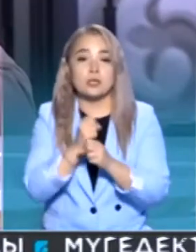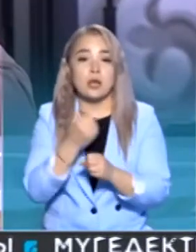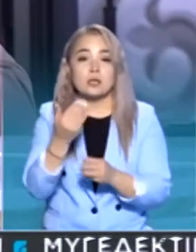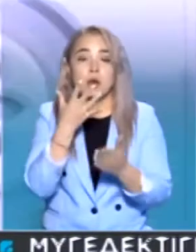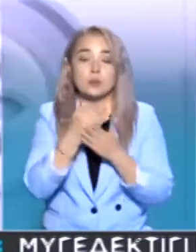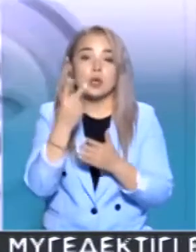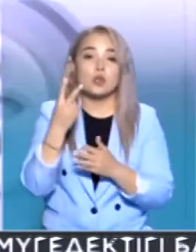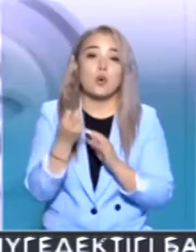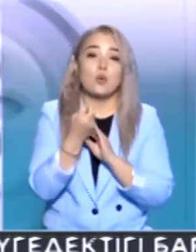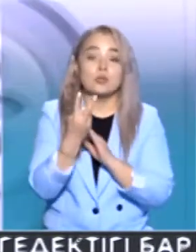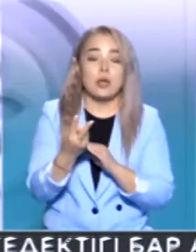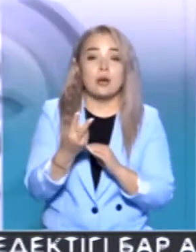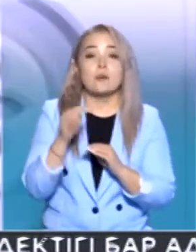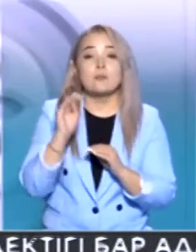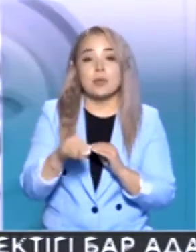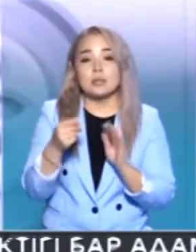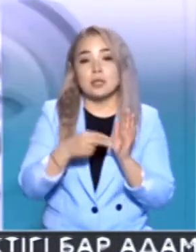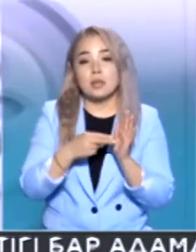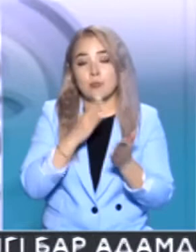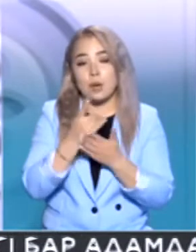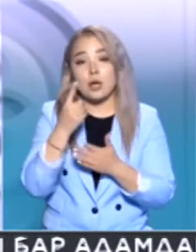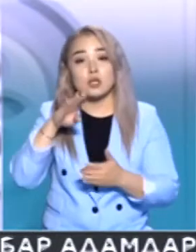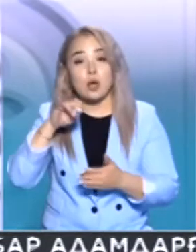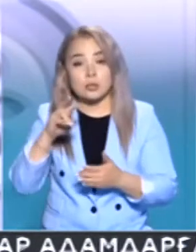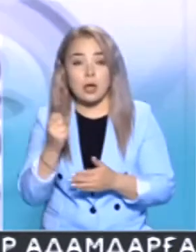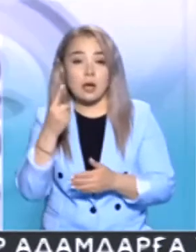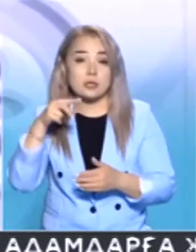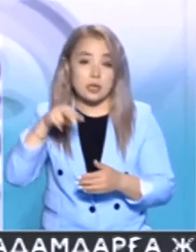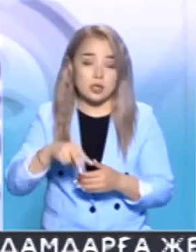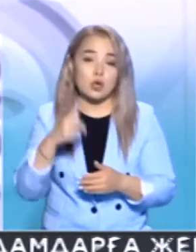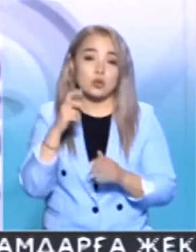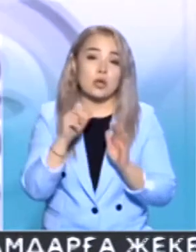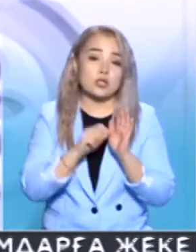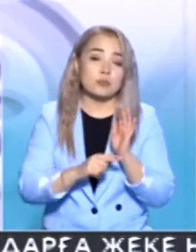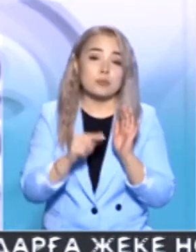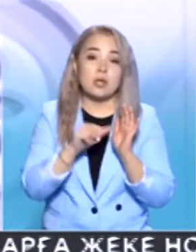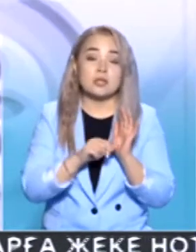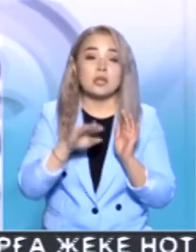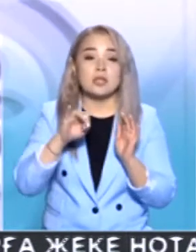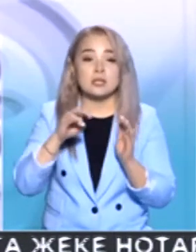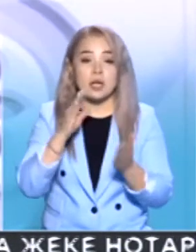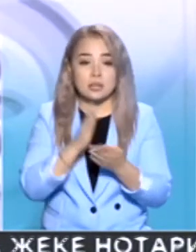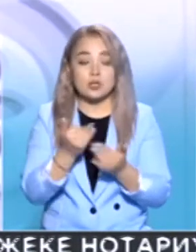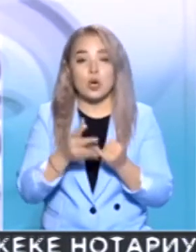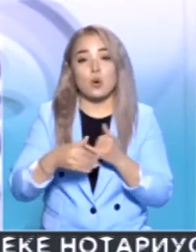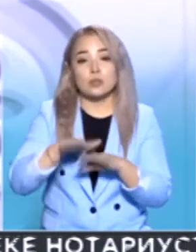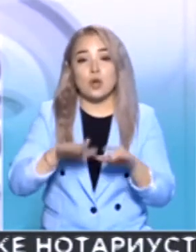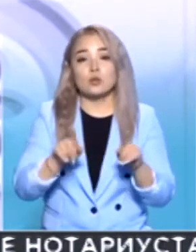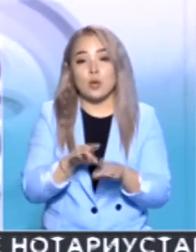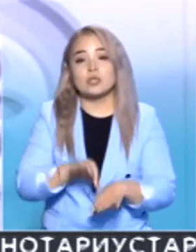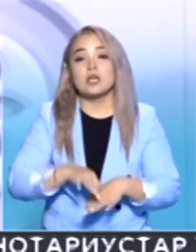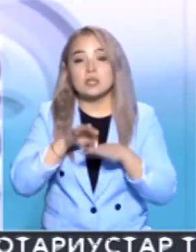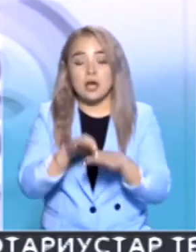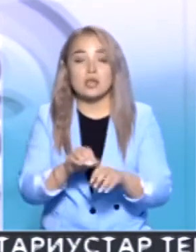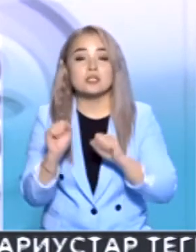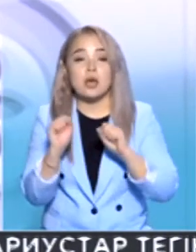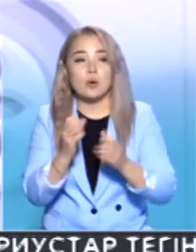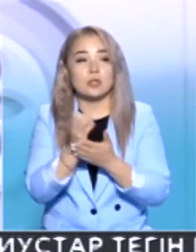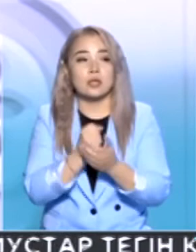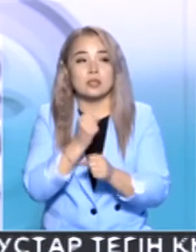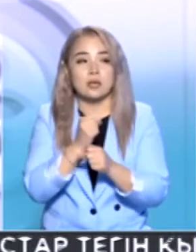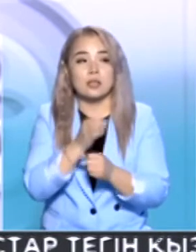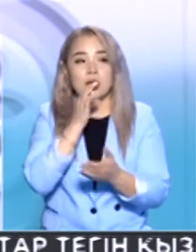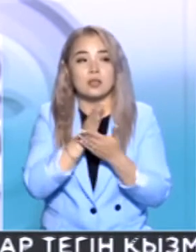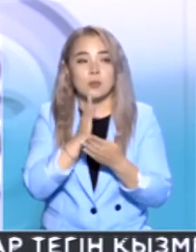тоннасы 212 мың теңге құрайды. Литрінге шаққанда 176 теңге. Өңірлерге дейін жеткізуді және сақтауды ескере